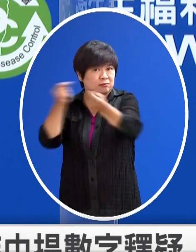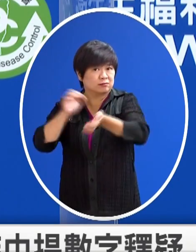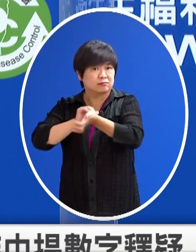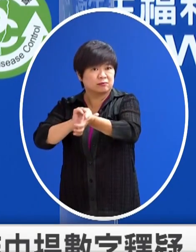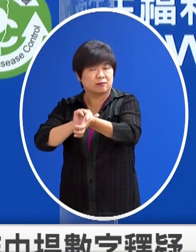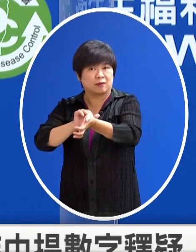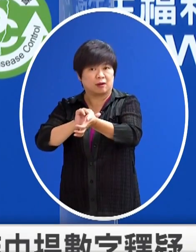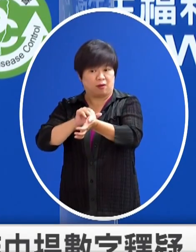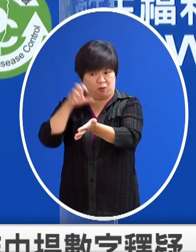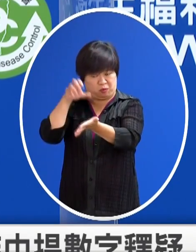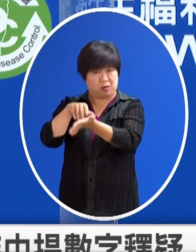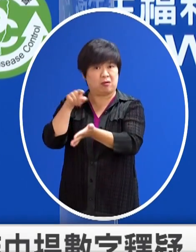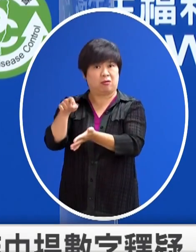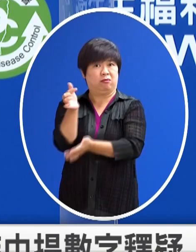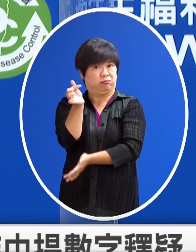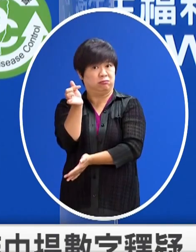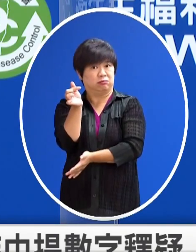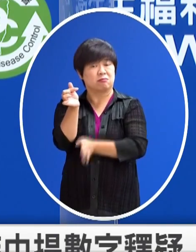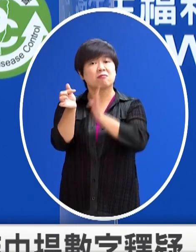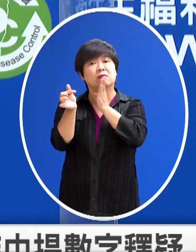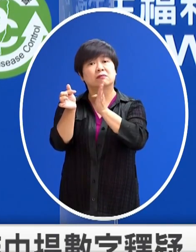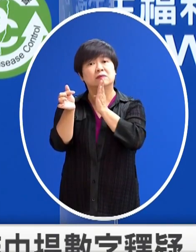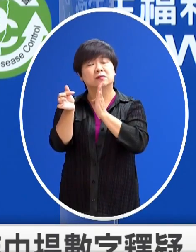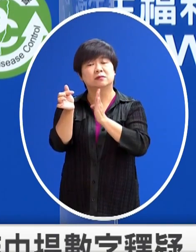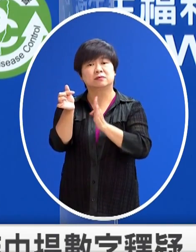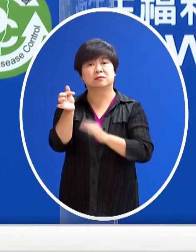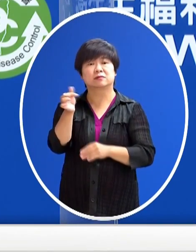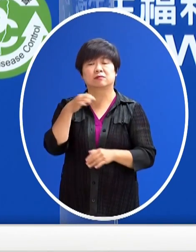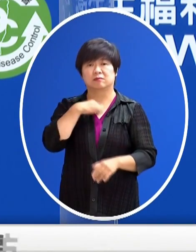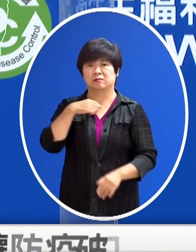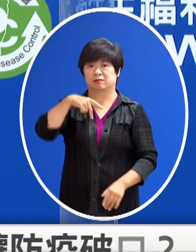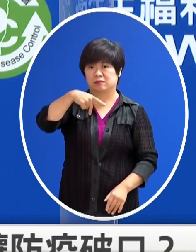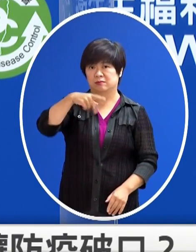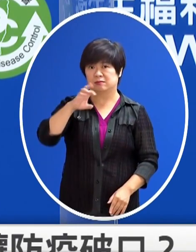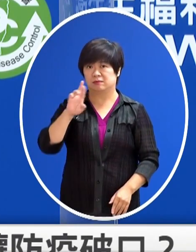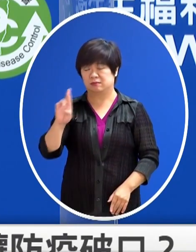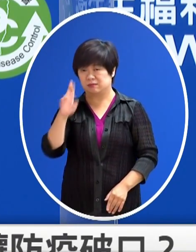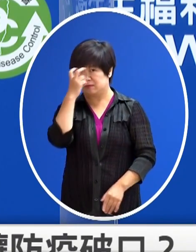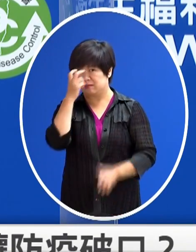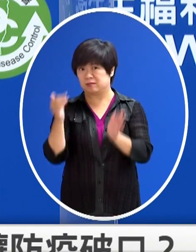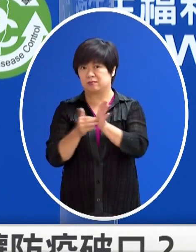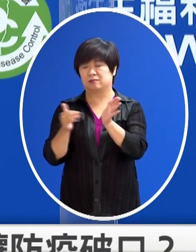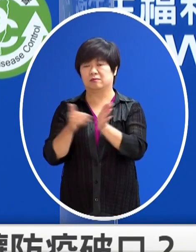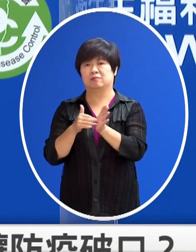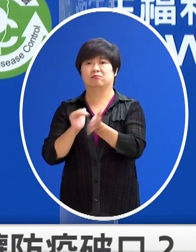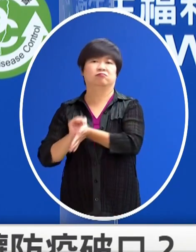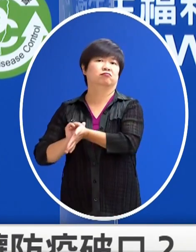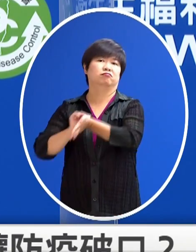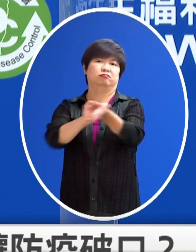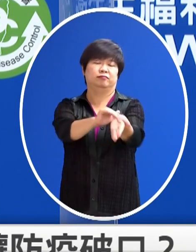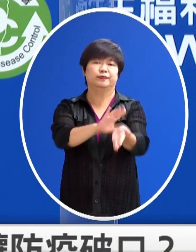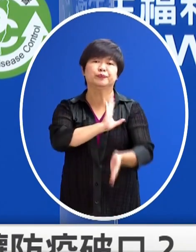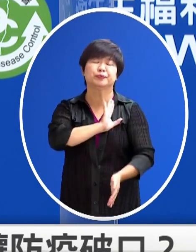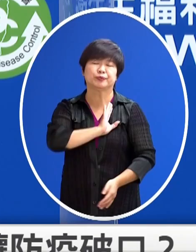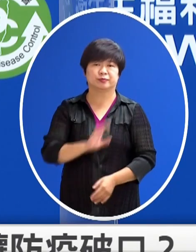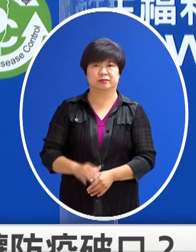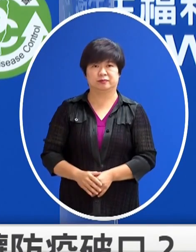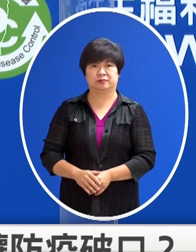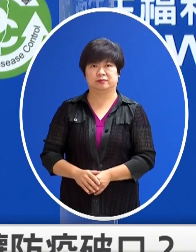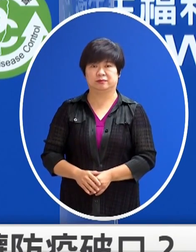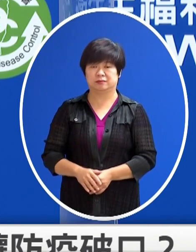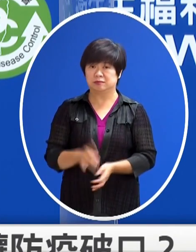检验确诊，好，确诊的个案经过我们的 PCR 确诊的个案，就会送到医院去。那